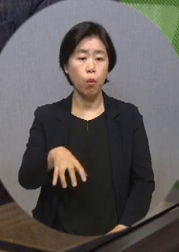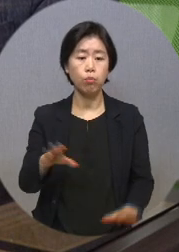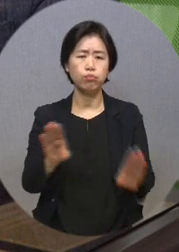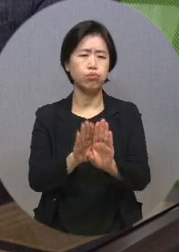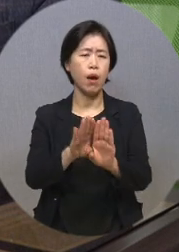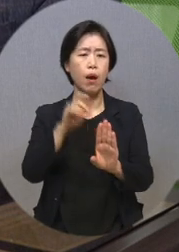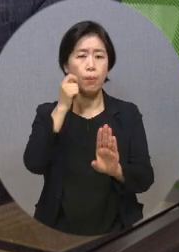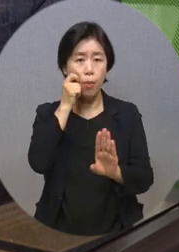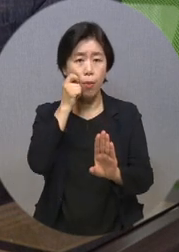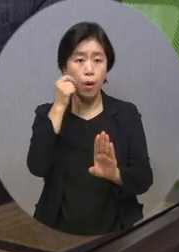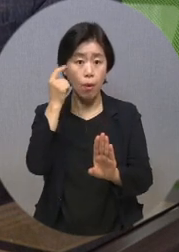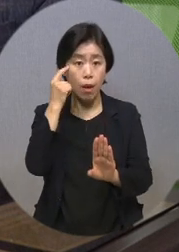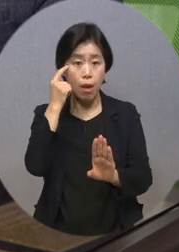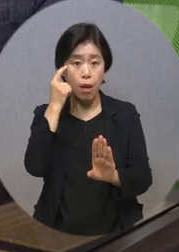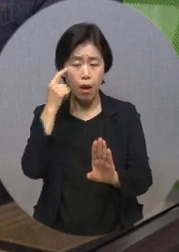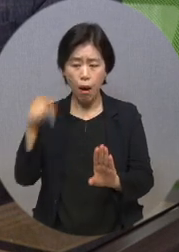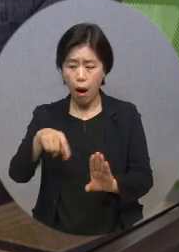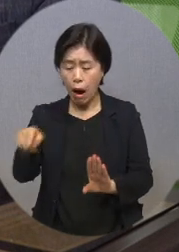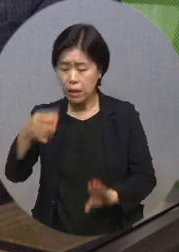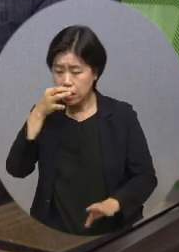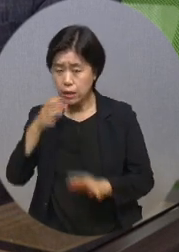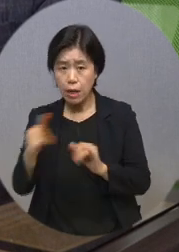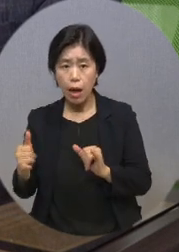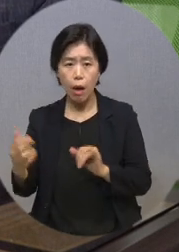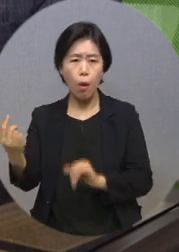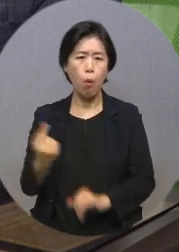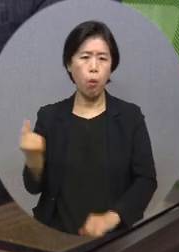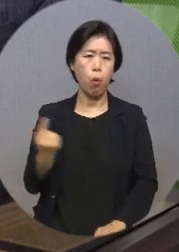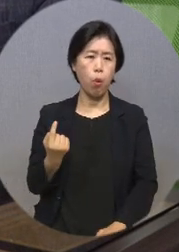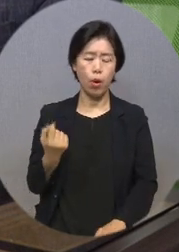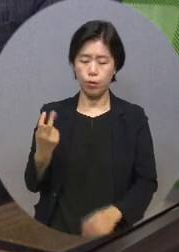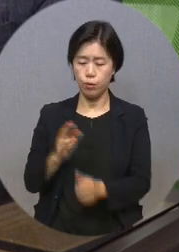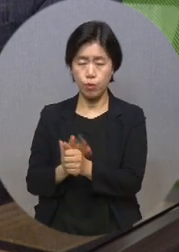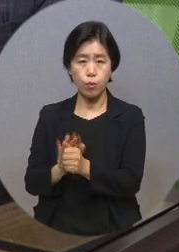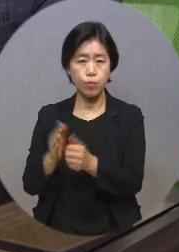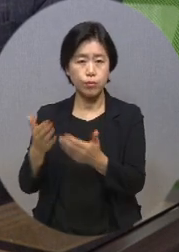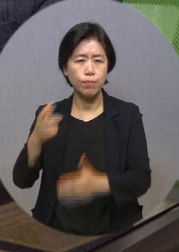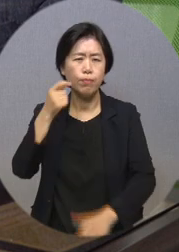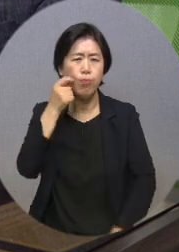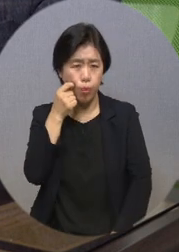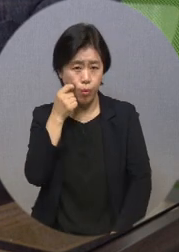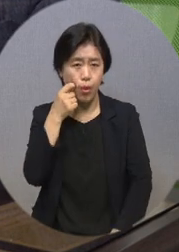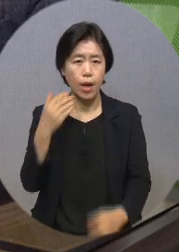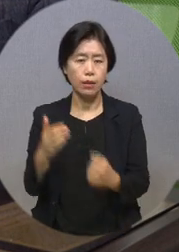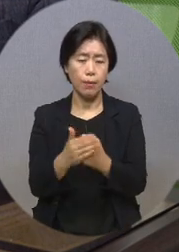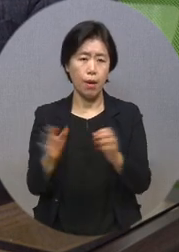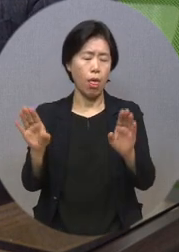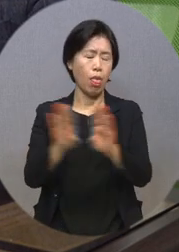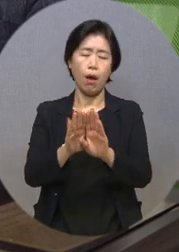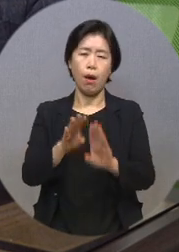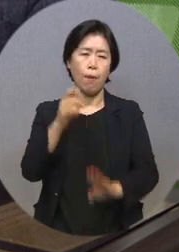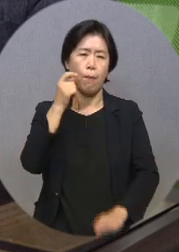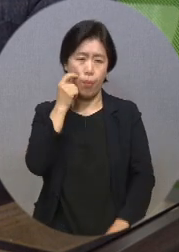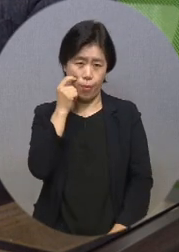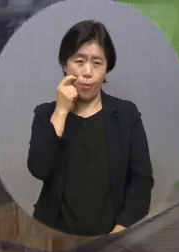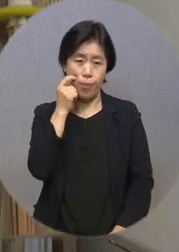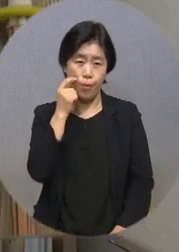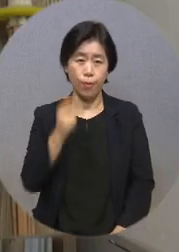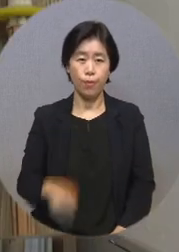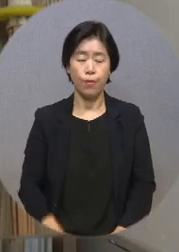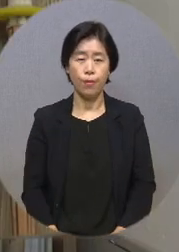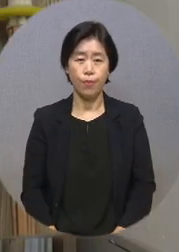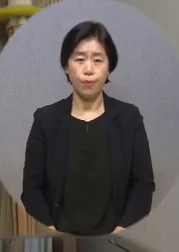되면 복지사각지대에 있는 많은 분들에게 식료품이라든가 생필품을 공급을 할 수 있는 근본적인 것들이 차단이 되기 때문에